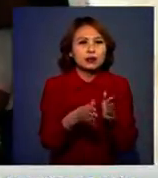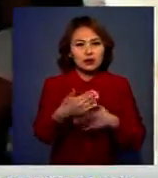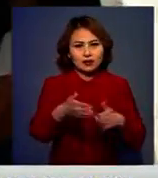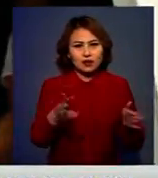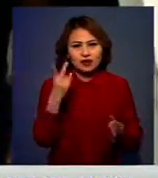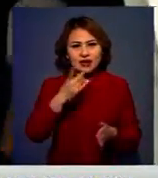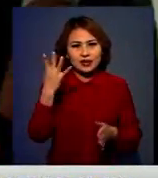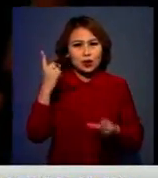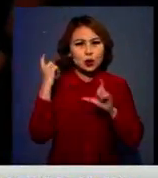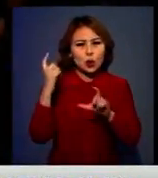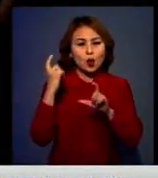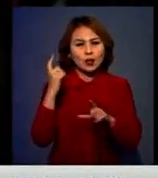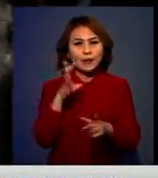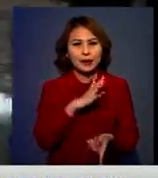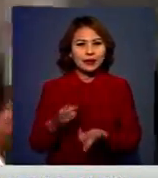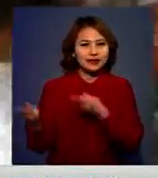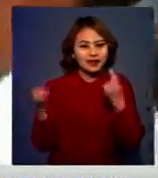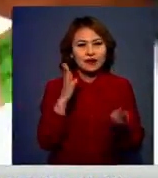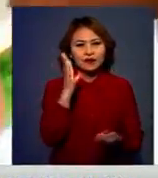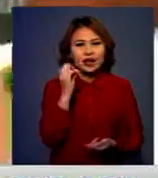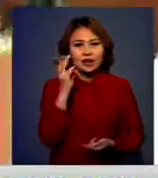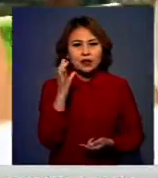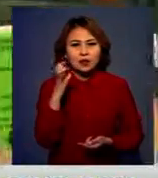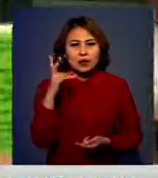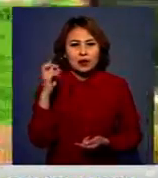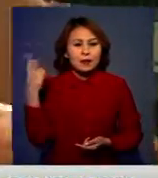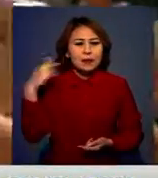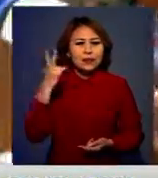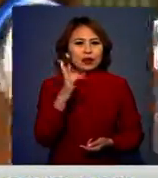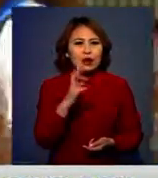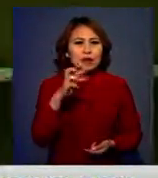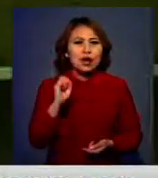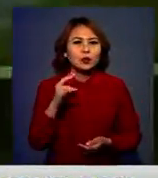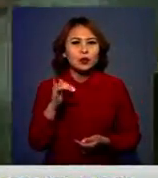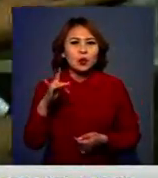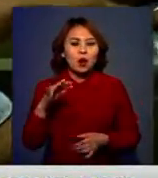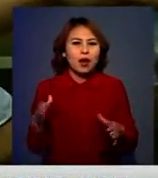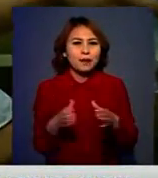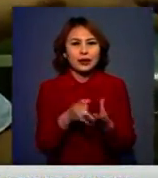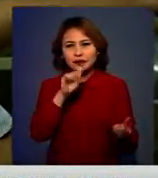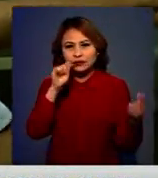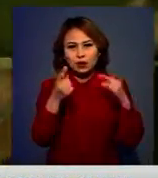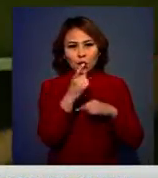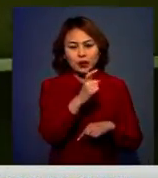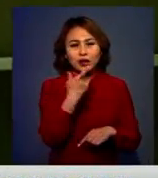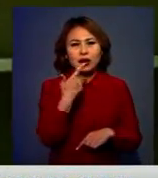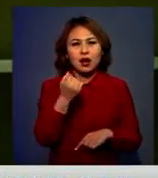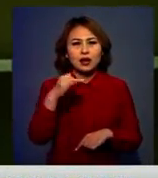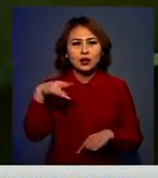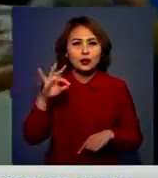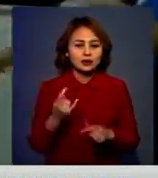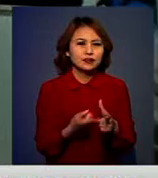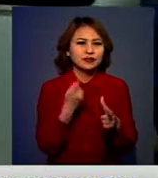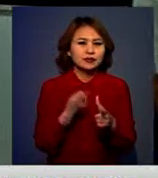мен 24 тонна медикамент жіберілмек. Айта кетейік, Венесуэлада президент Николас Мадуро мен оппозиция басшысы Хуан Гуайдоның